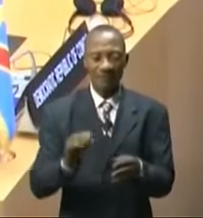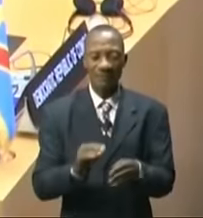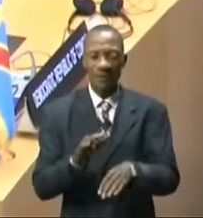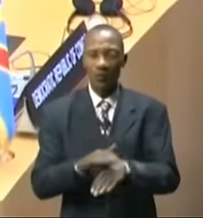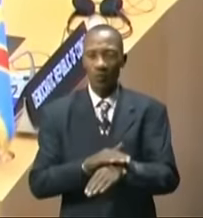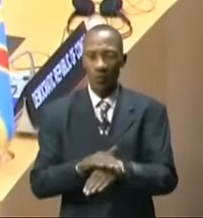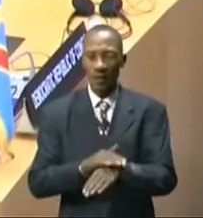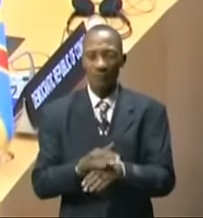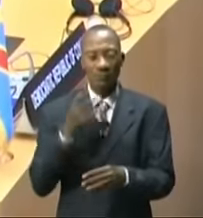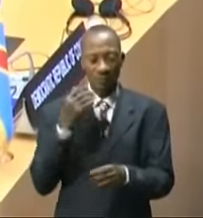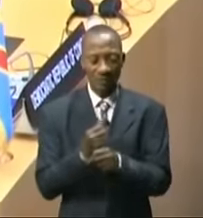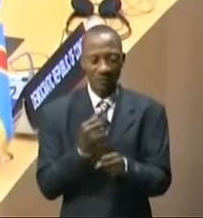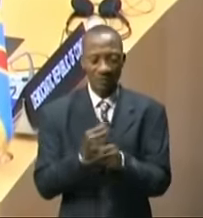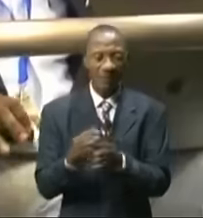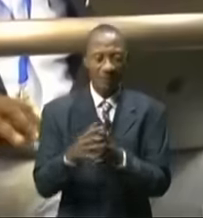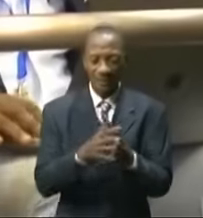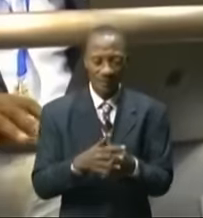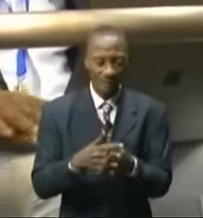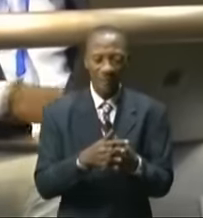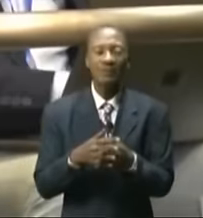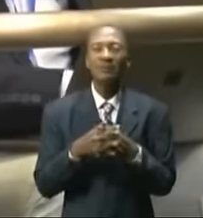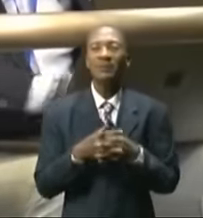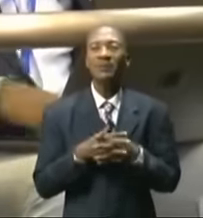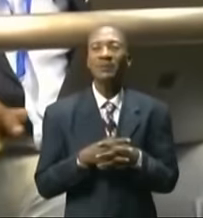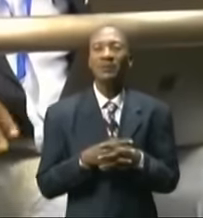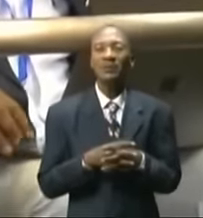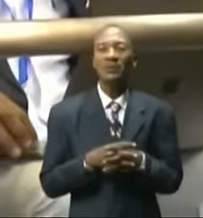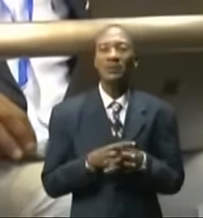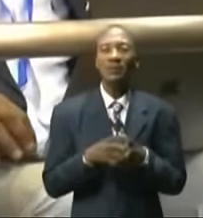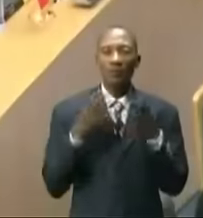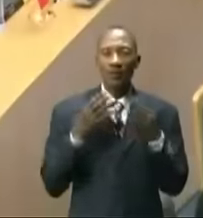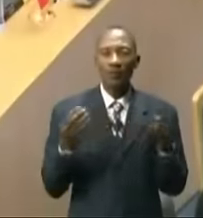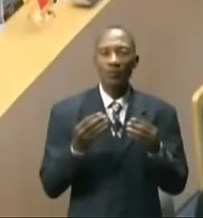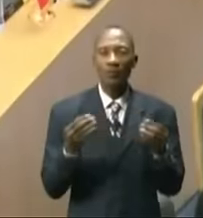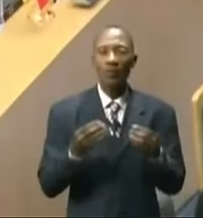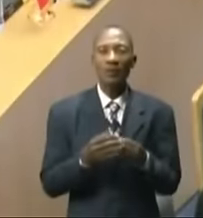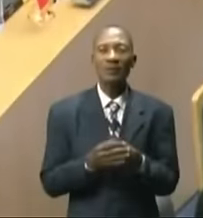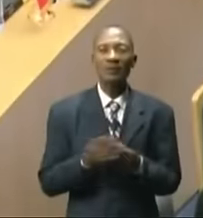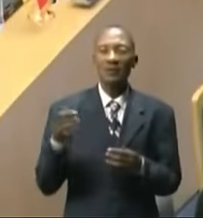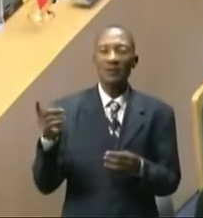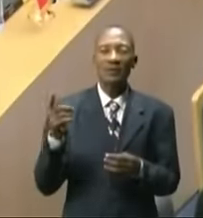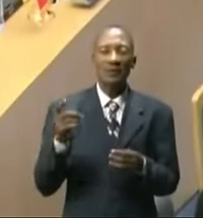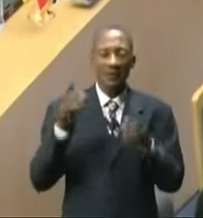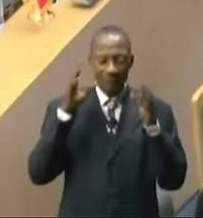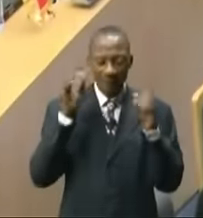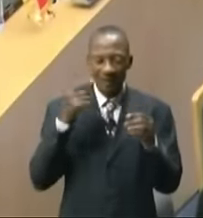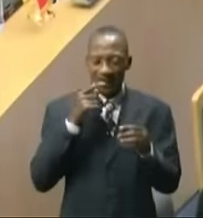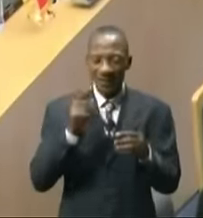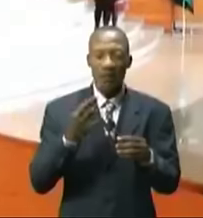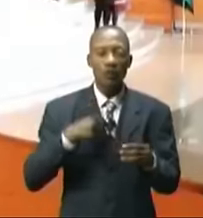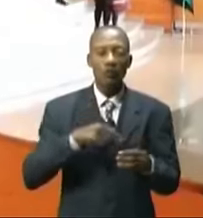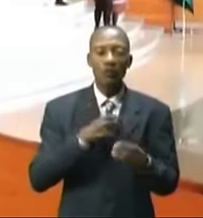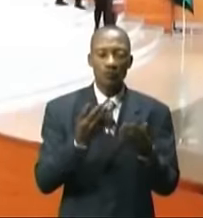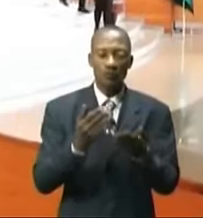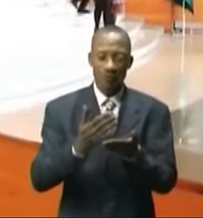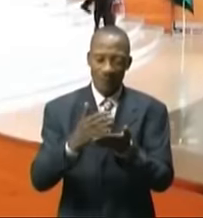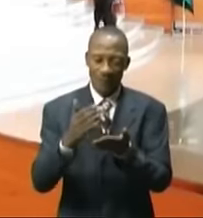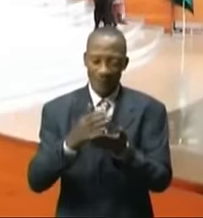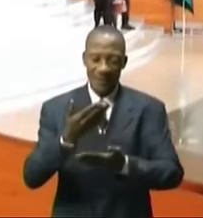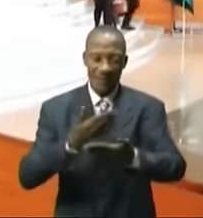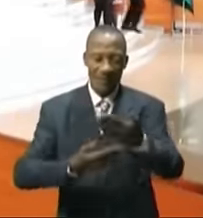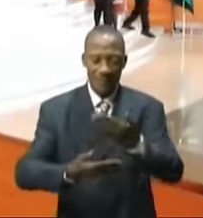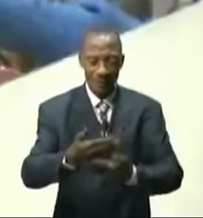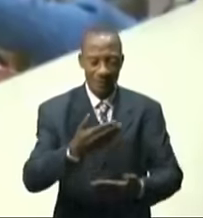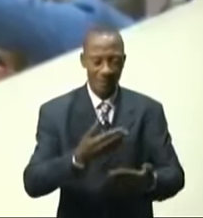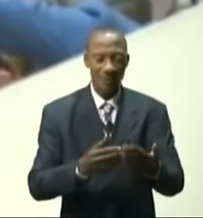l'esclavage. La seule manière de la payer, c'est avec notre solidarité et le partage, a-t-il conclu. Avant de déclarer le huis clos,